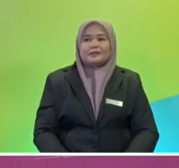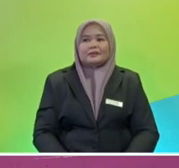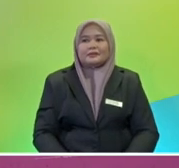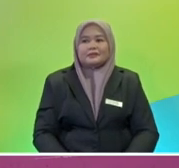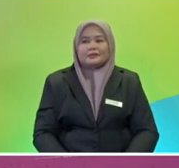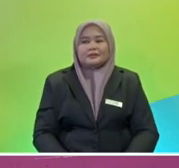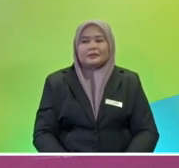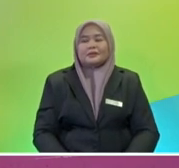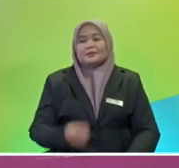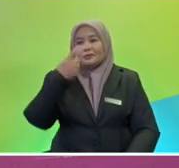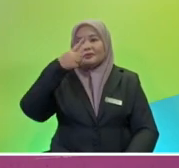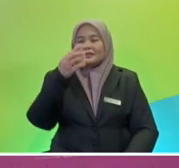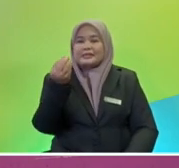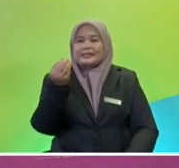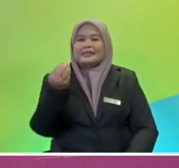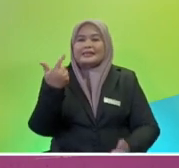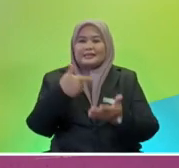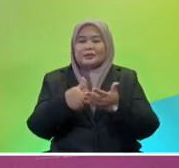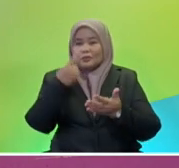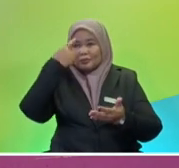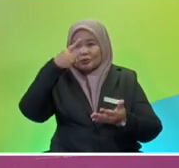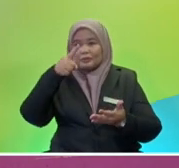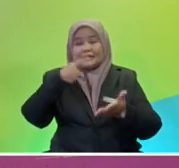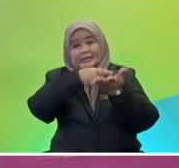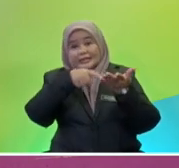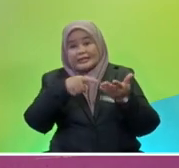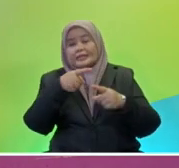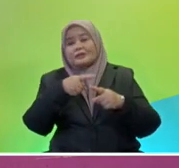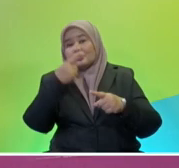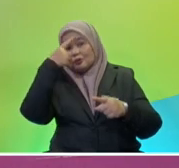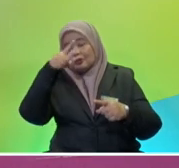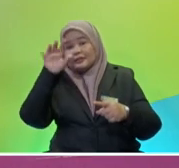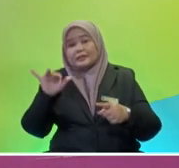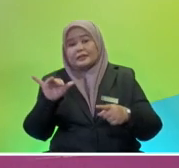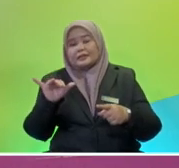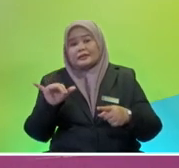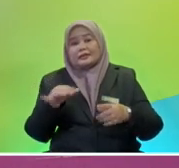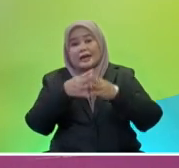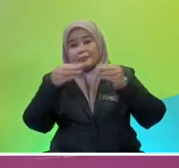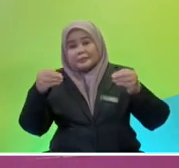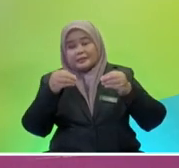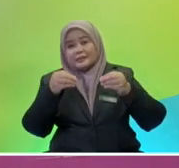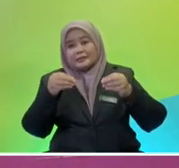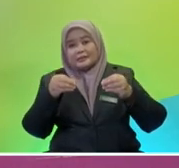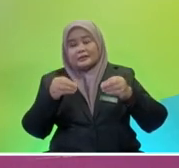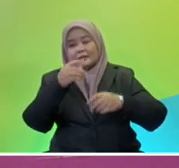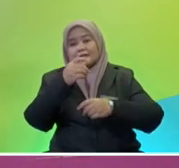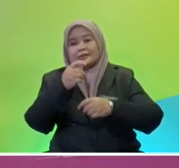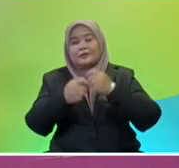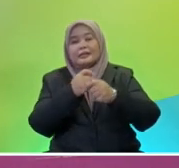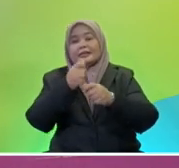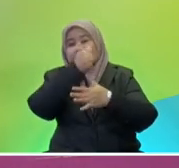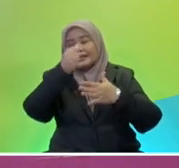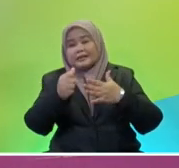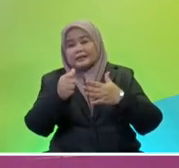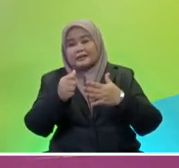untuk sikit lagi syafika untuk itu untuk yang zakat tapi untuk apabila kita untuk terakhir sekali